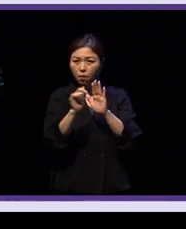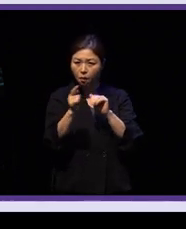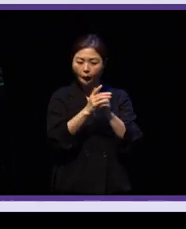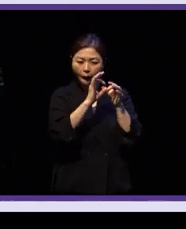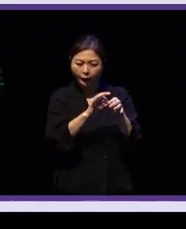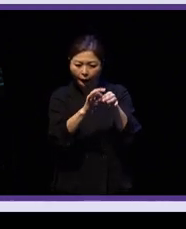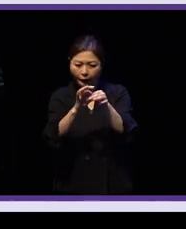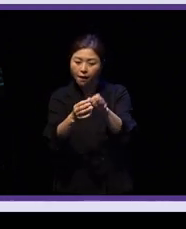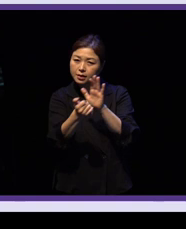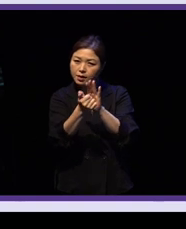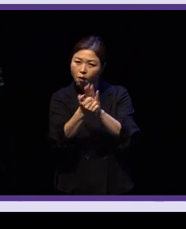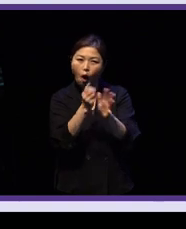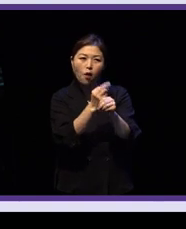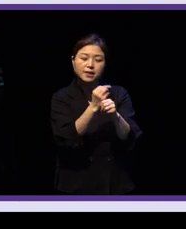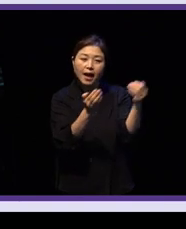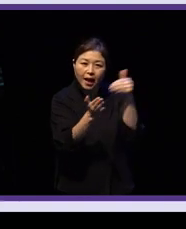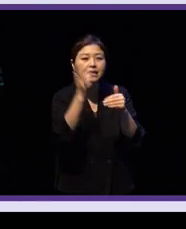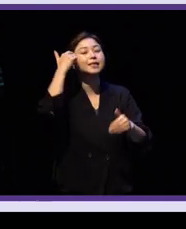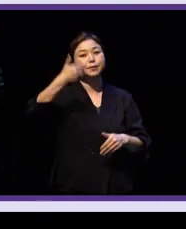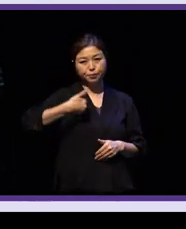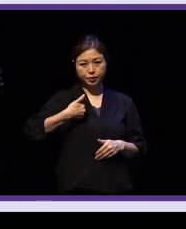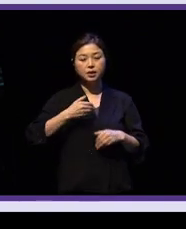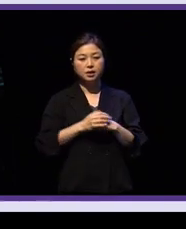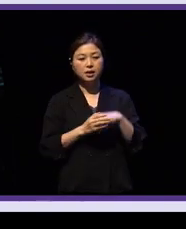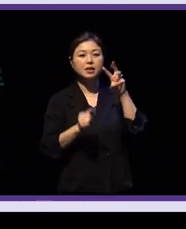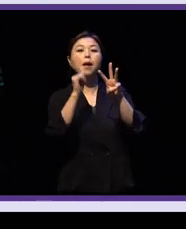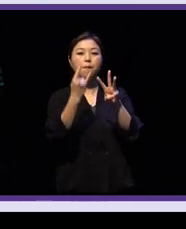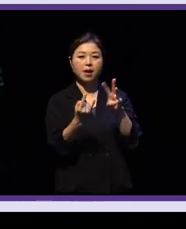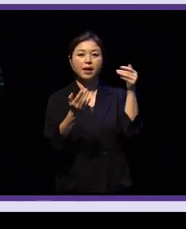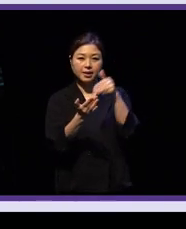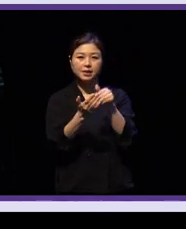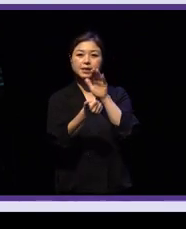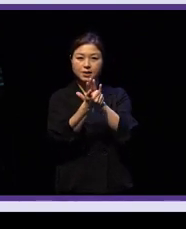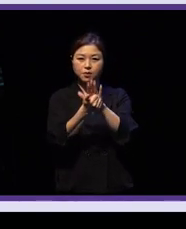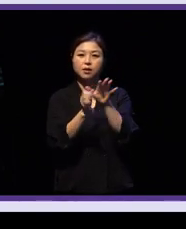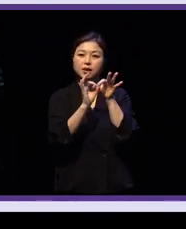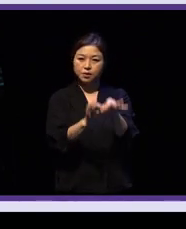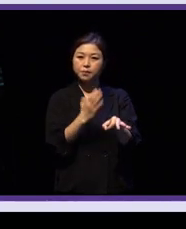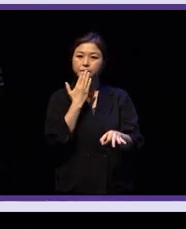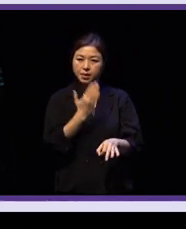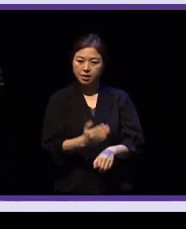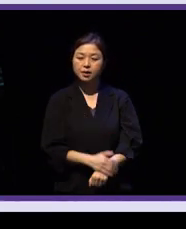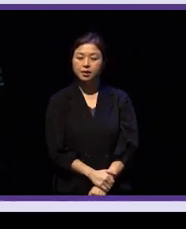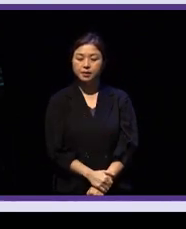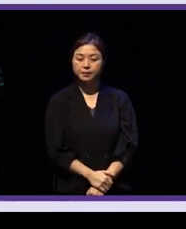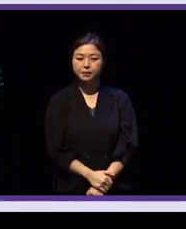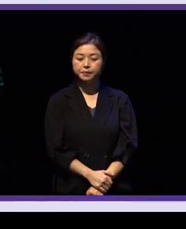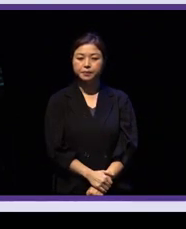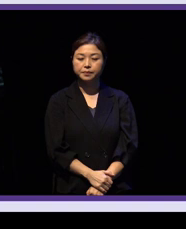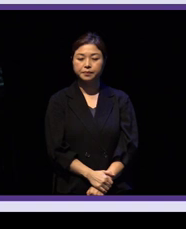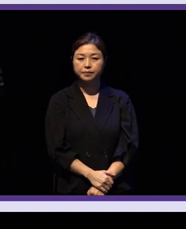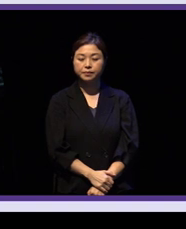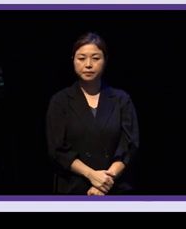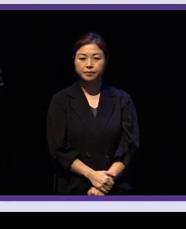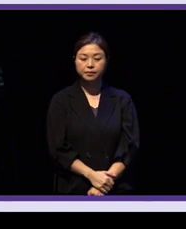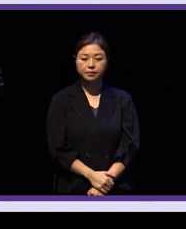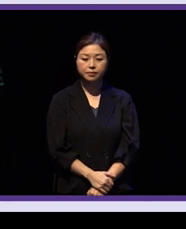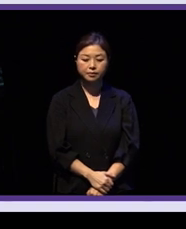받으실 수 있냐는 좀 질문이 있으셨습니다 그래서 최대 3회까지는 지원을 해드리는 내용이 되겠습니다